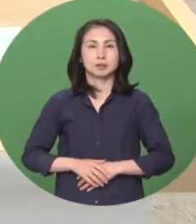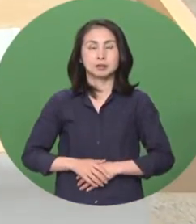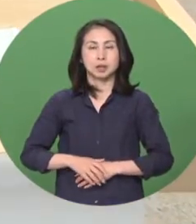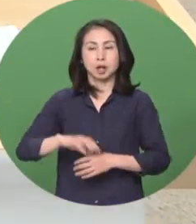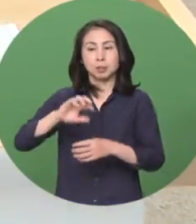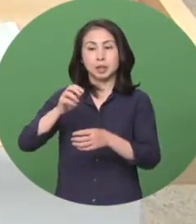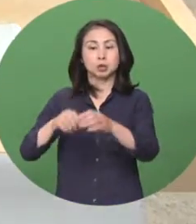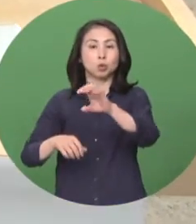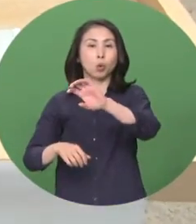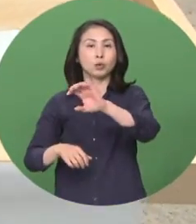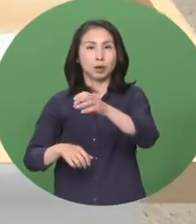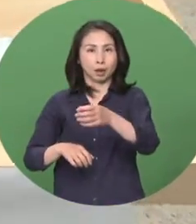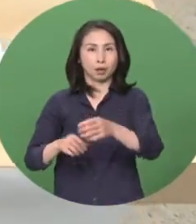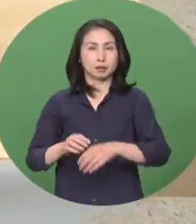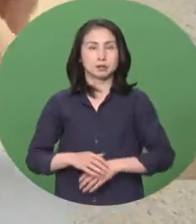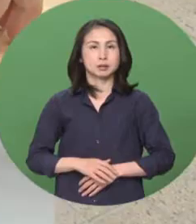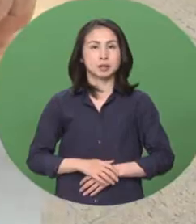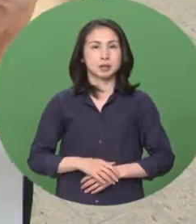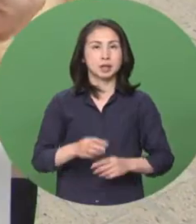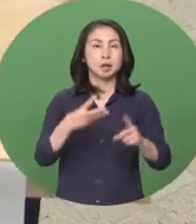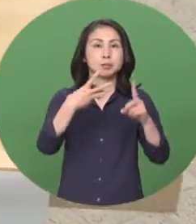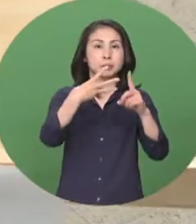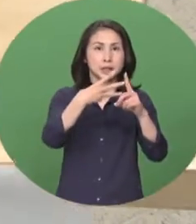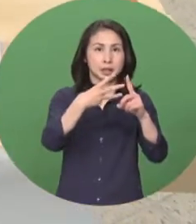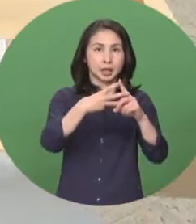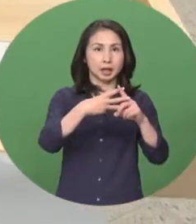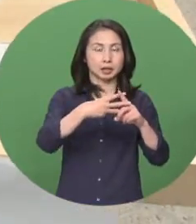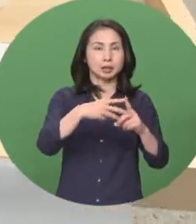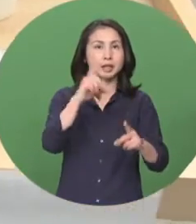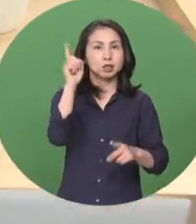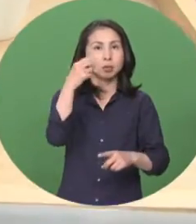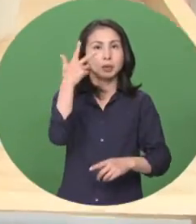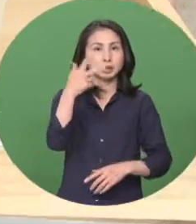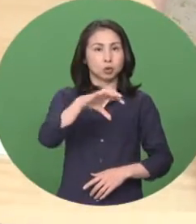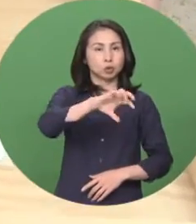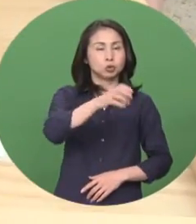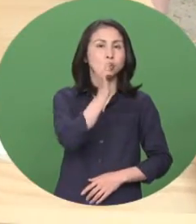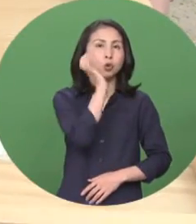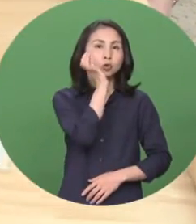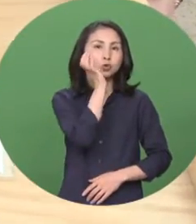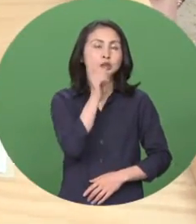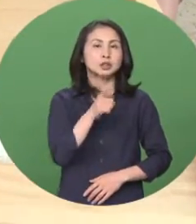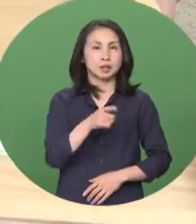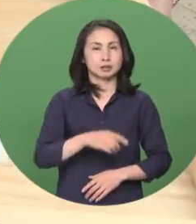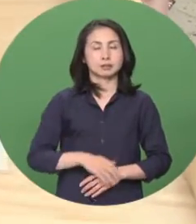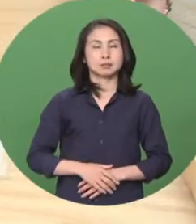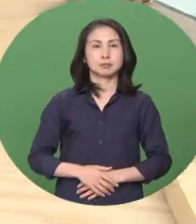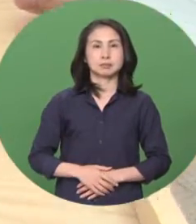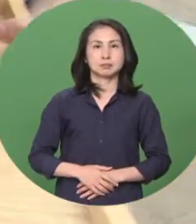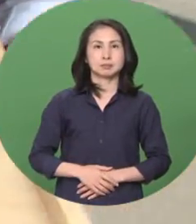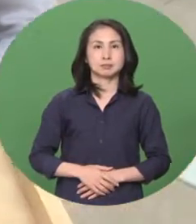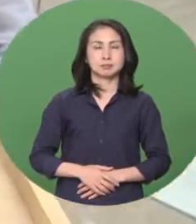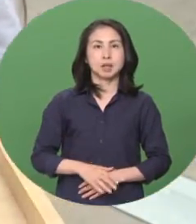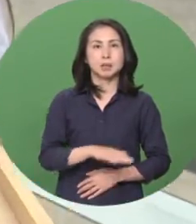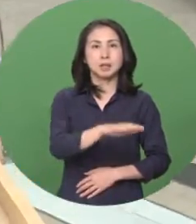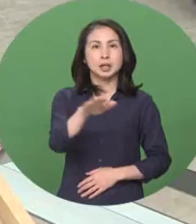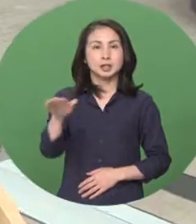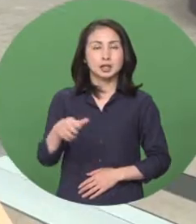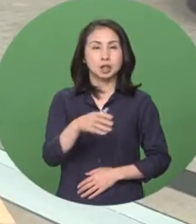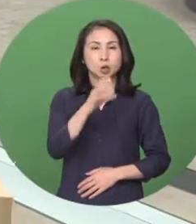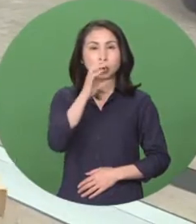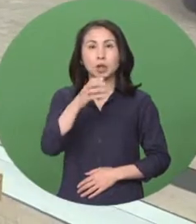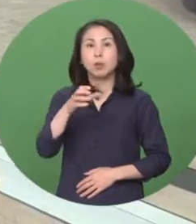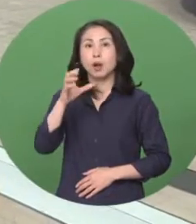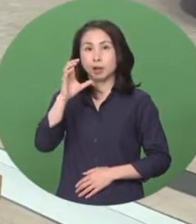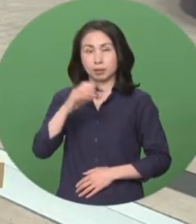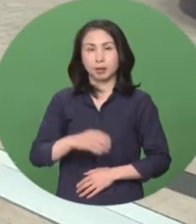市販のミネラルウォーター、そして B には生駒の水道水が入っております。こちらを皆さんに飲んでい